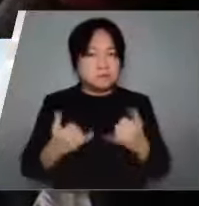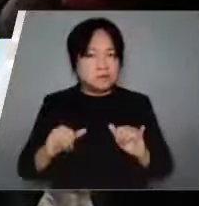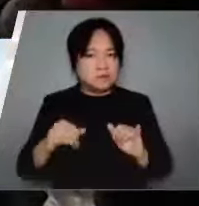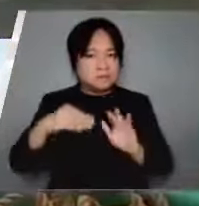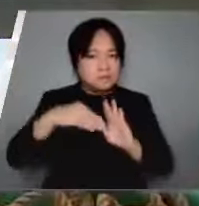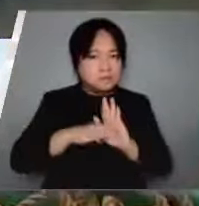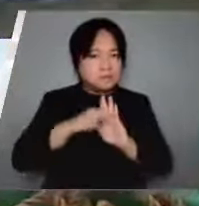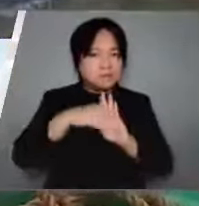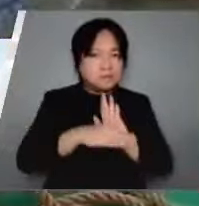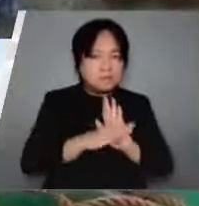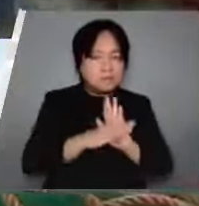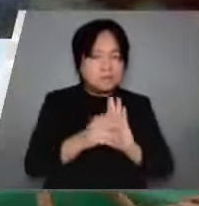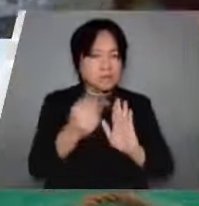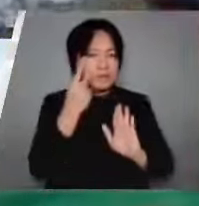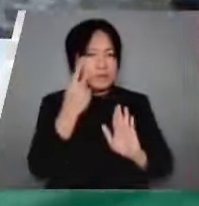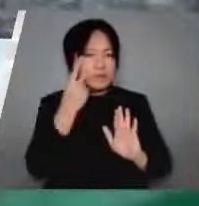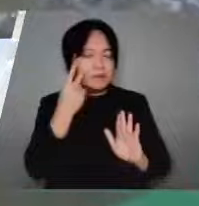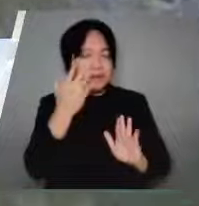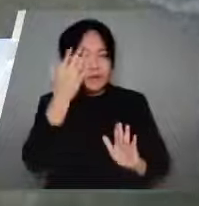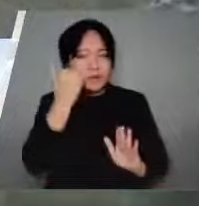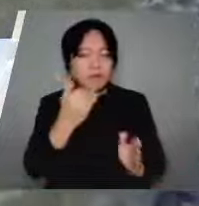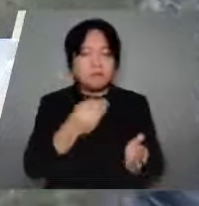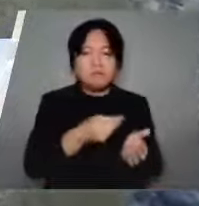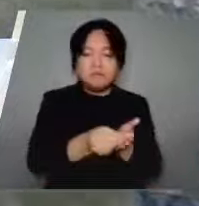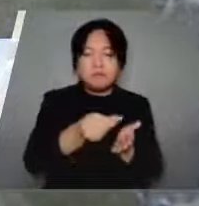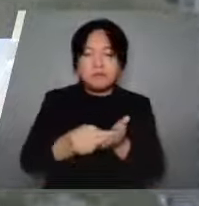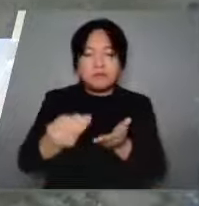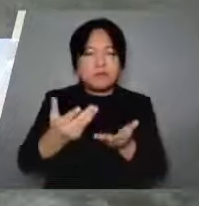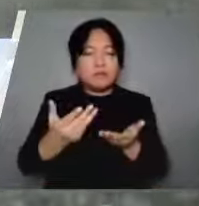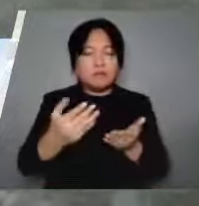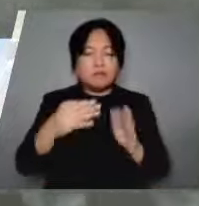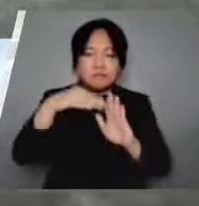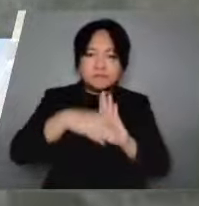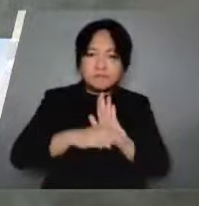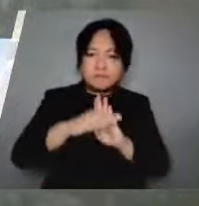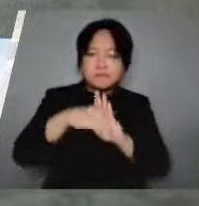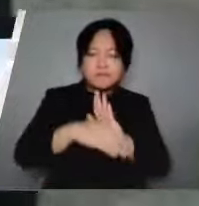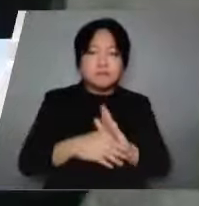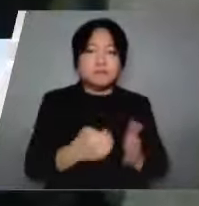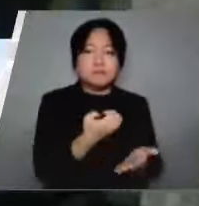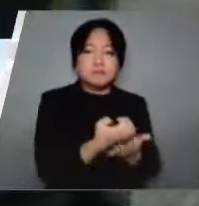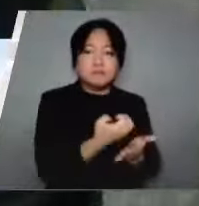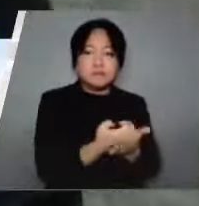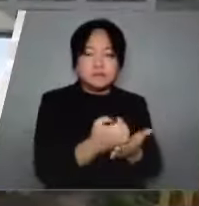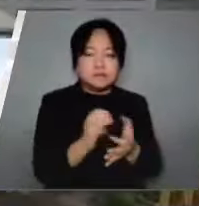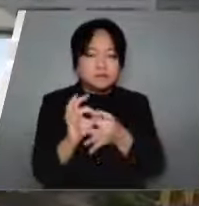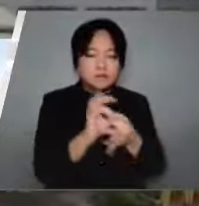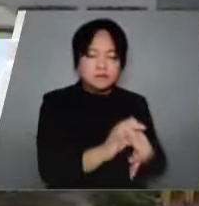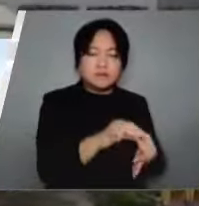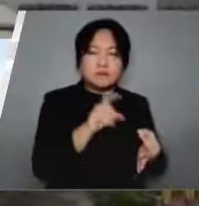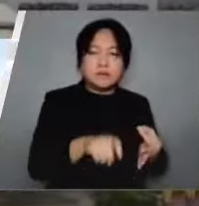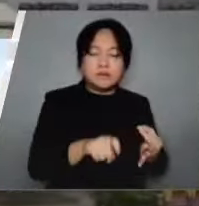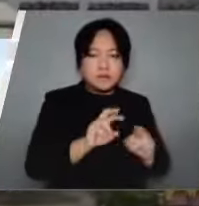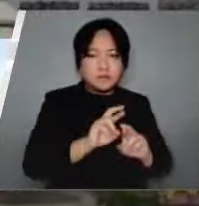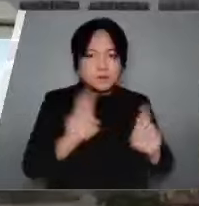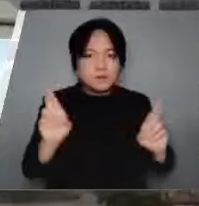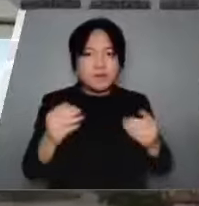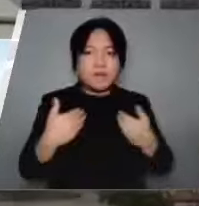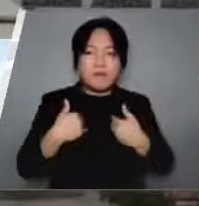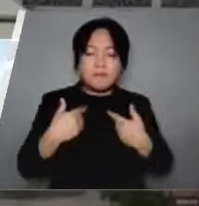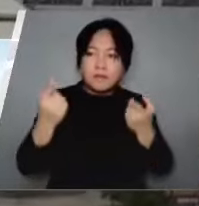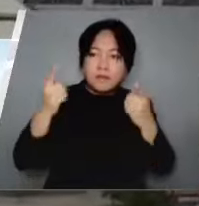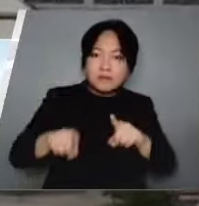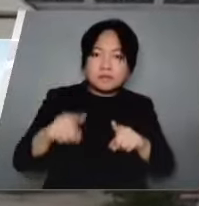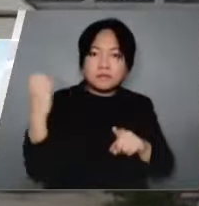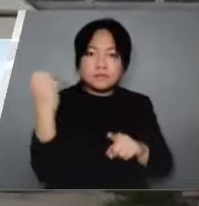ng bilihin at mga kalamidad. Kaya importante raw sa ekonomiya at paghahanda sa mga sakuna. Target ng gobyerno na mapabilang